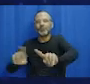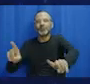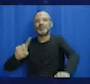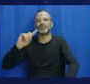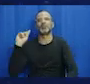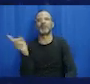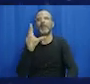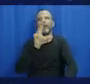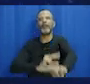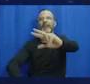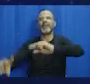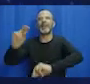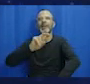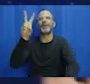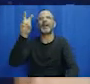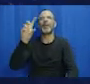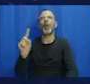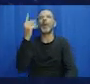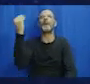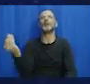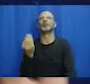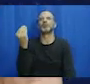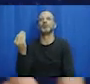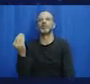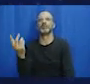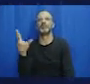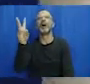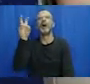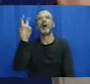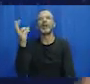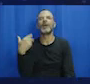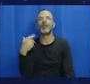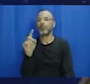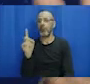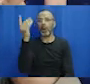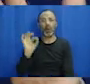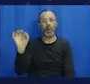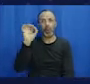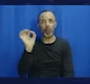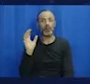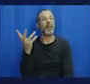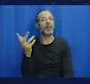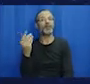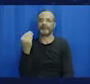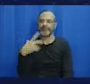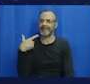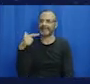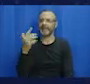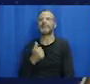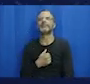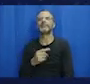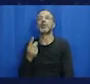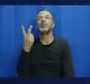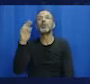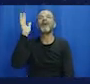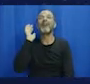الذين يتحدثون وكأنه حدث شيء ما، وكأنه يعني وقع لا ما صارش شيء لسبب. هل حدث